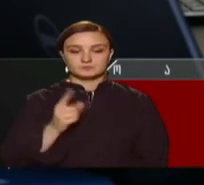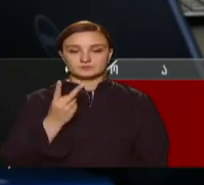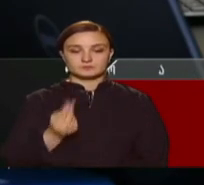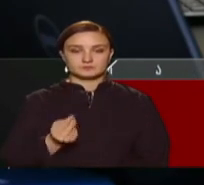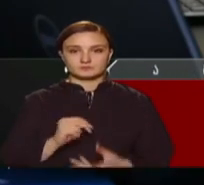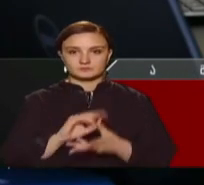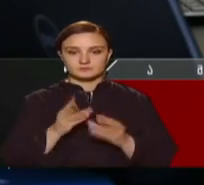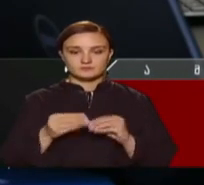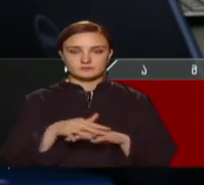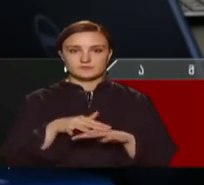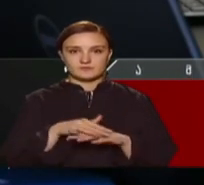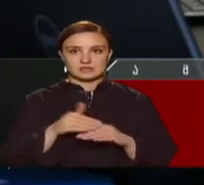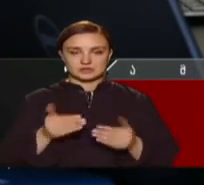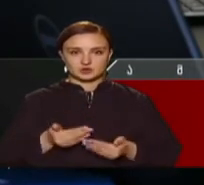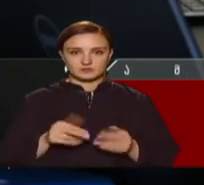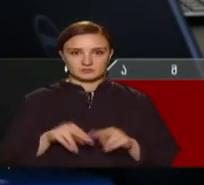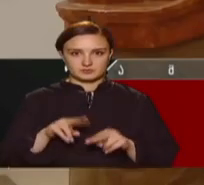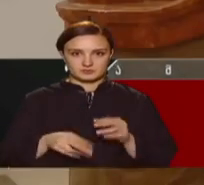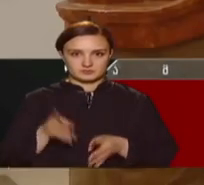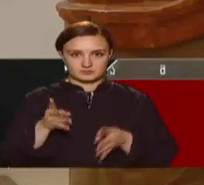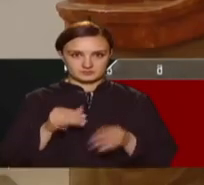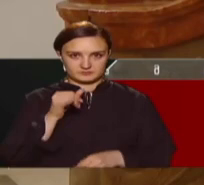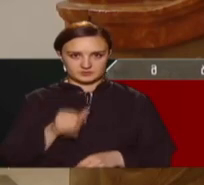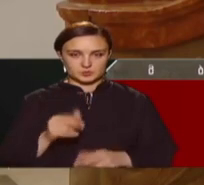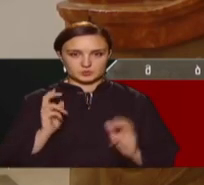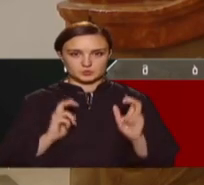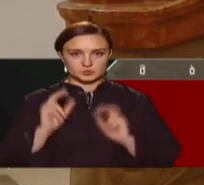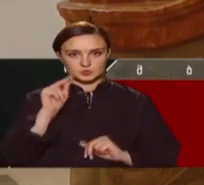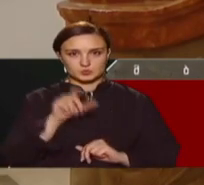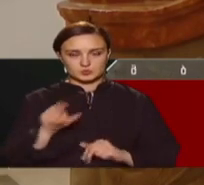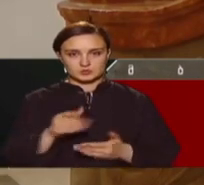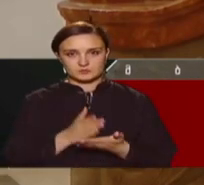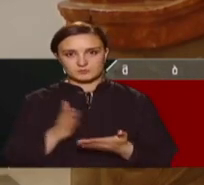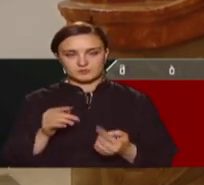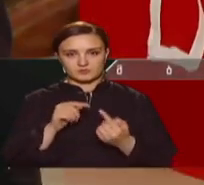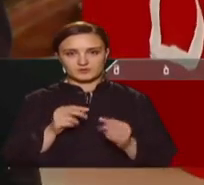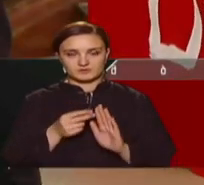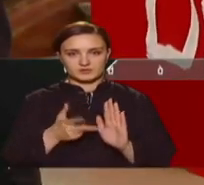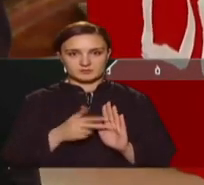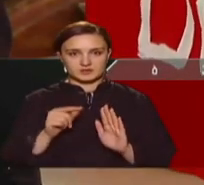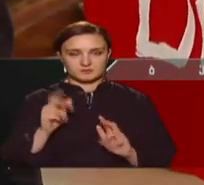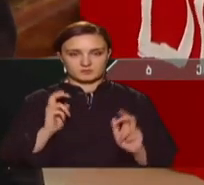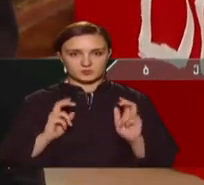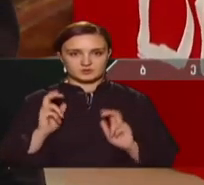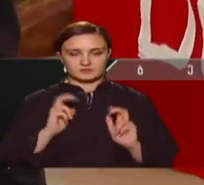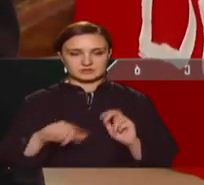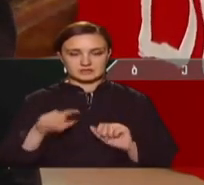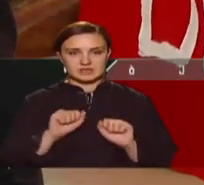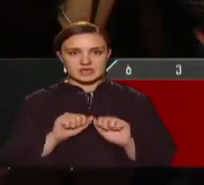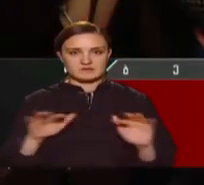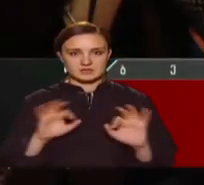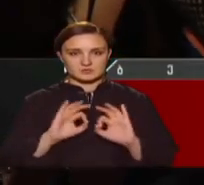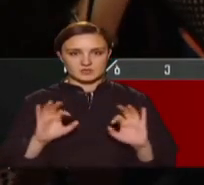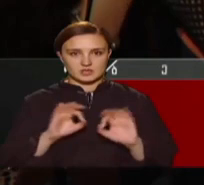დღეში საერთო საცხოვრებელი ბუნებრივი არ შენდება. სტუდენტთა ნაწილის პროტესტი 18 თებერვალს უნივერსიტეტის გავრცელებული